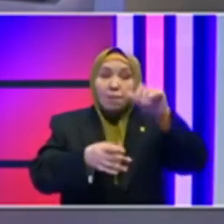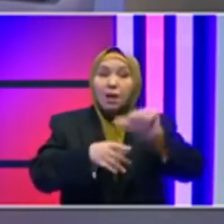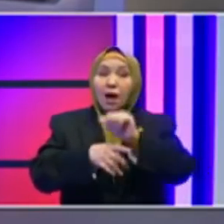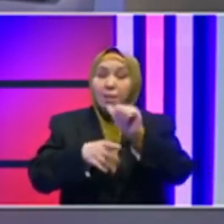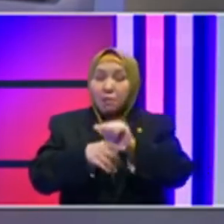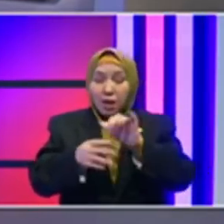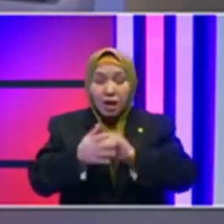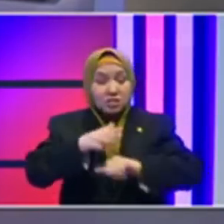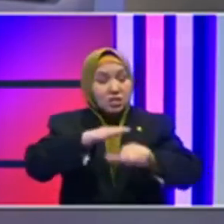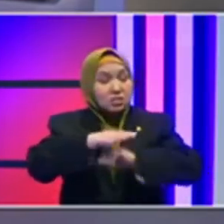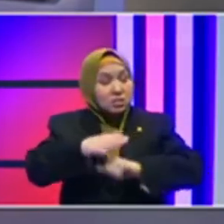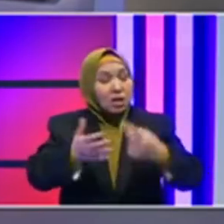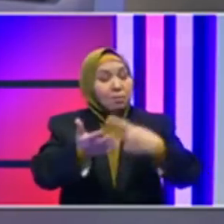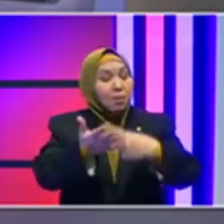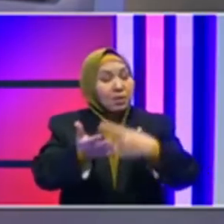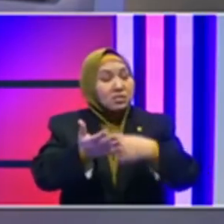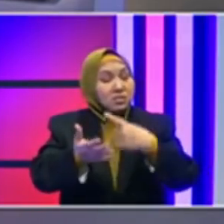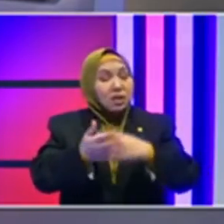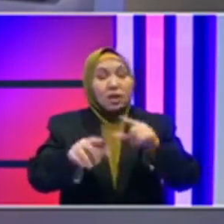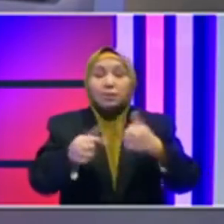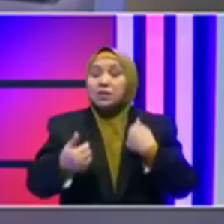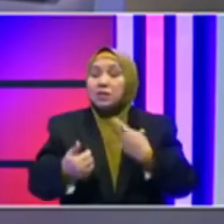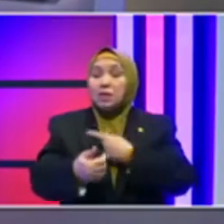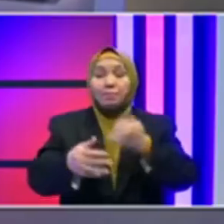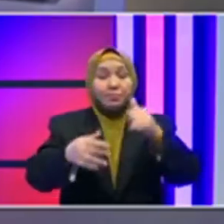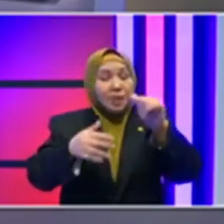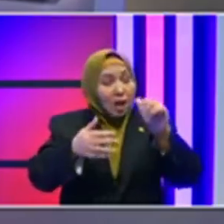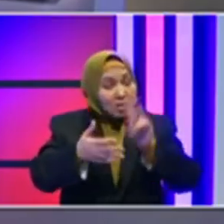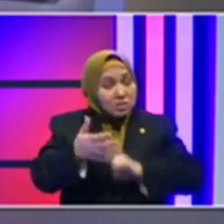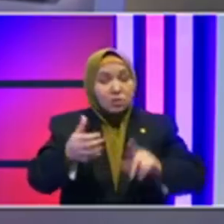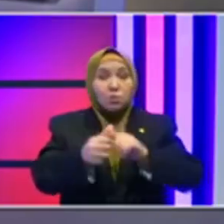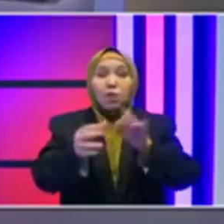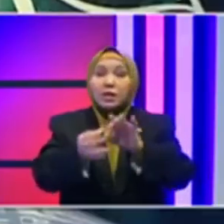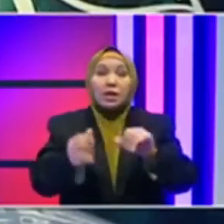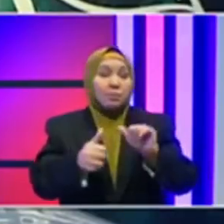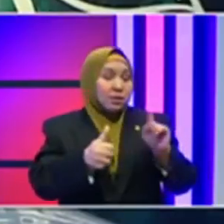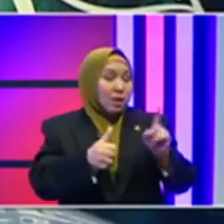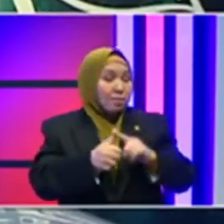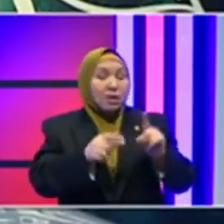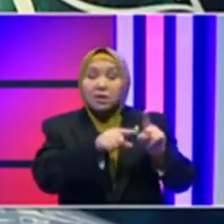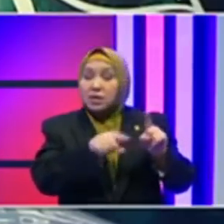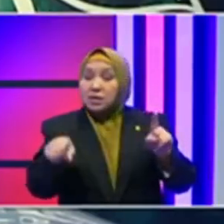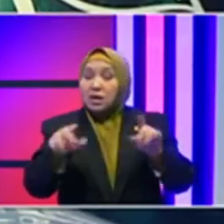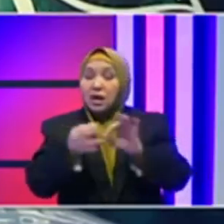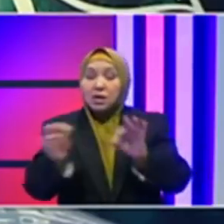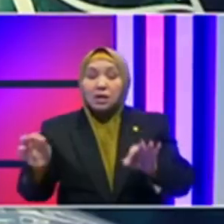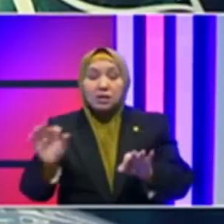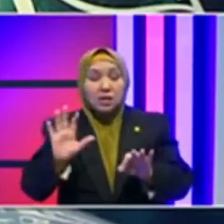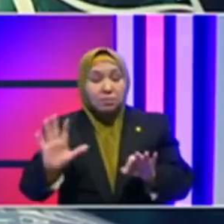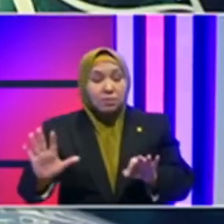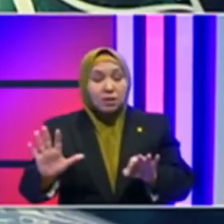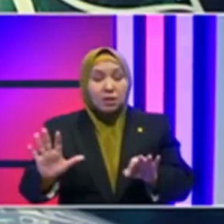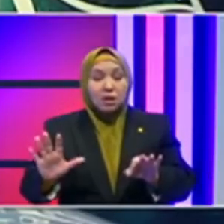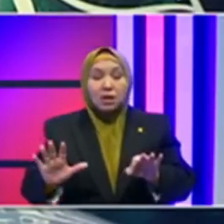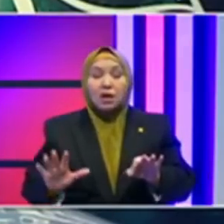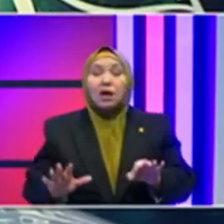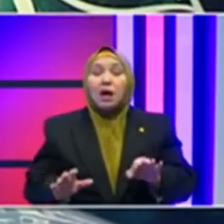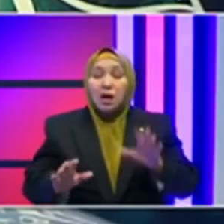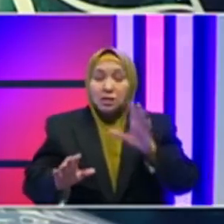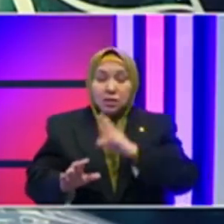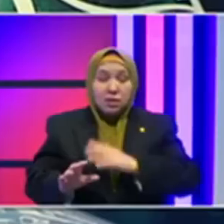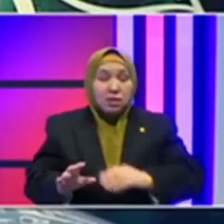Alquran kita baca terlebih dahulu pada ayat pertama hingga pada akhir zaman pasti dicurahkan